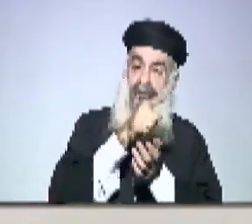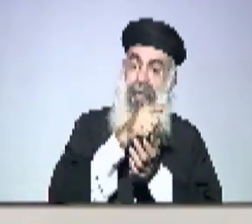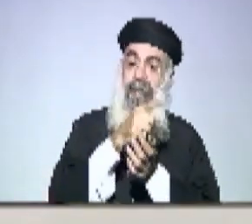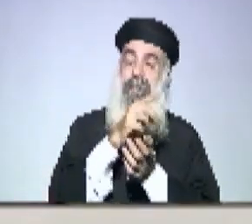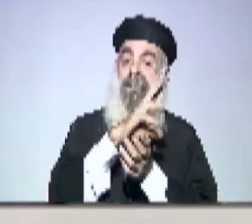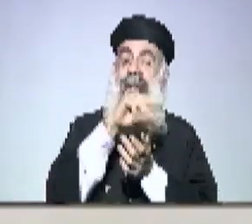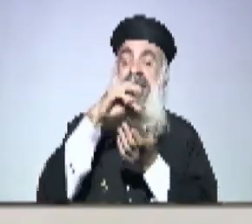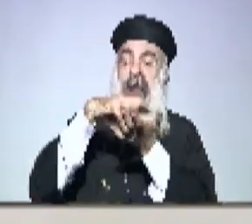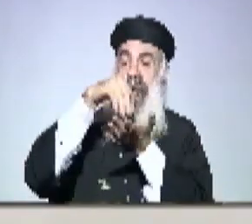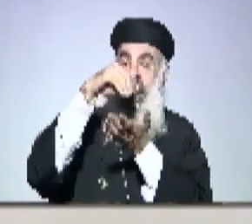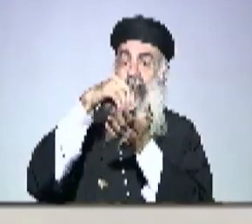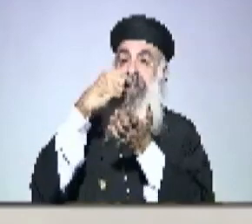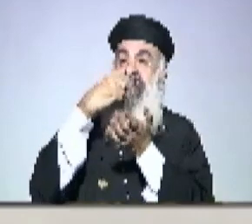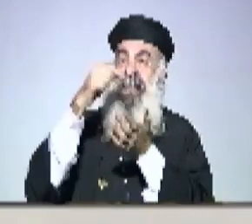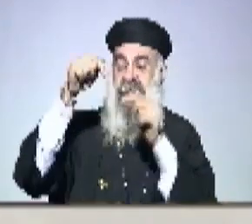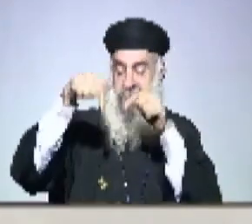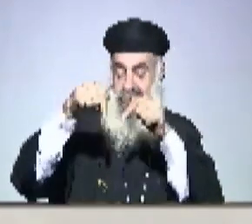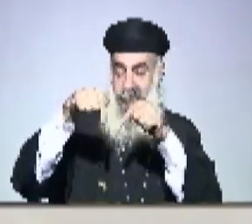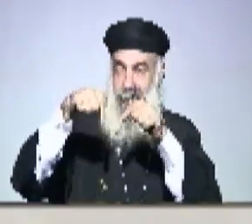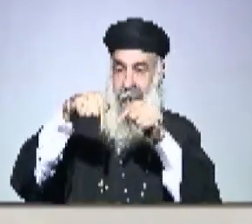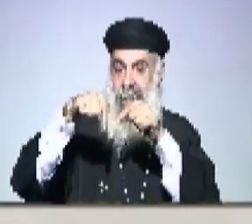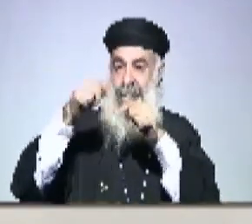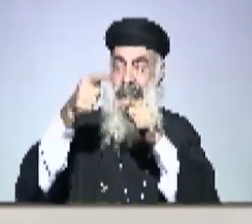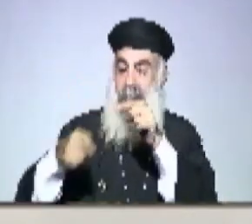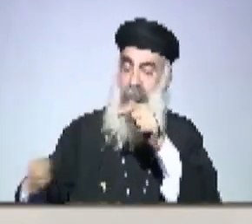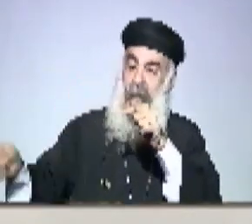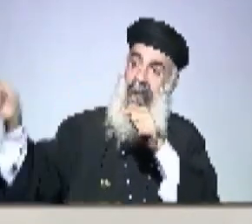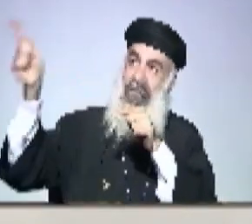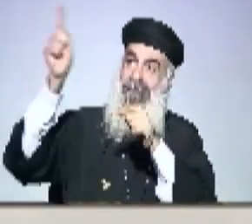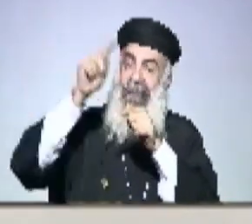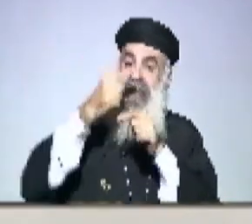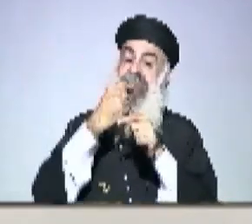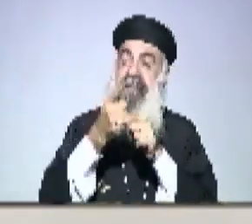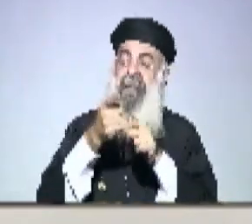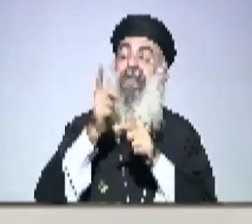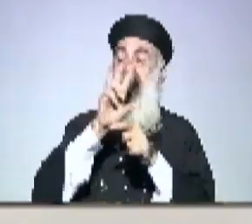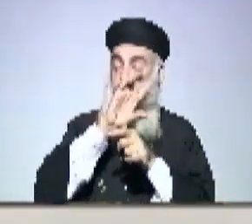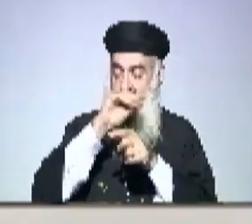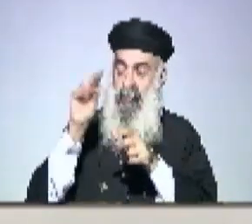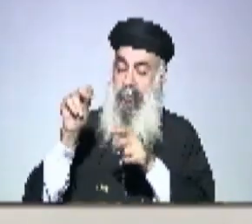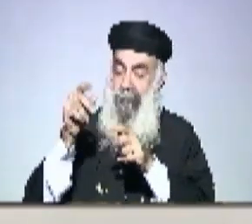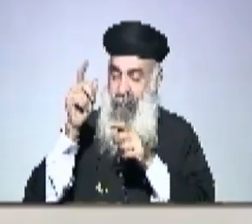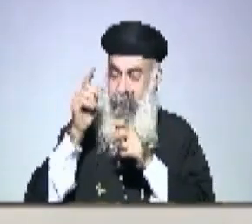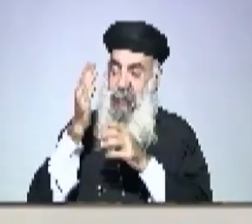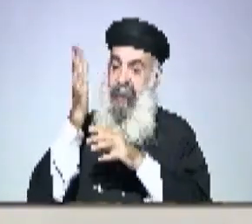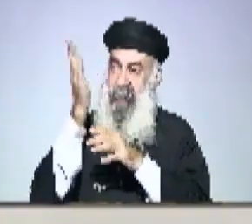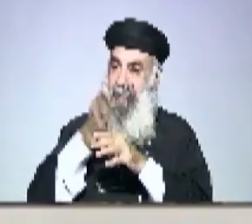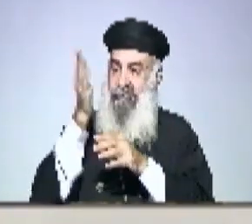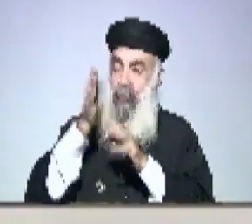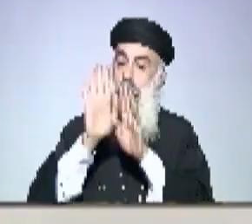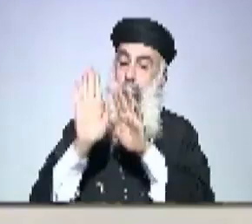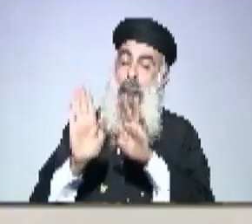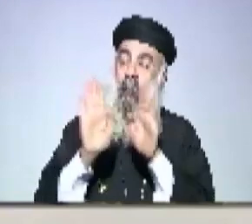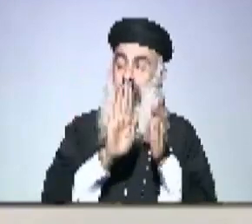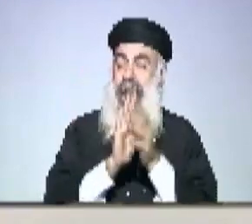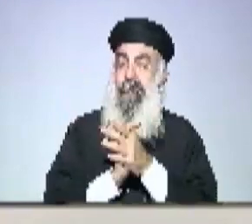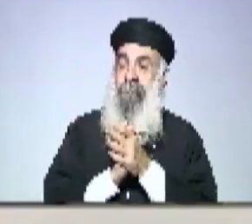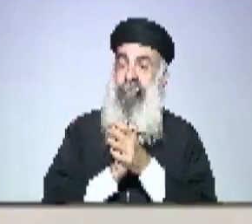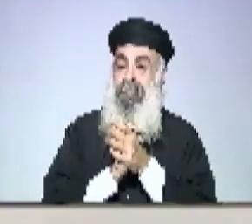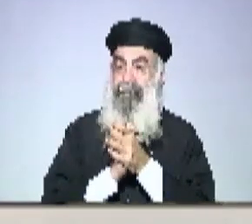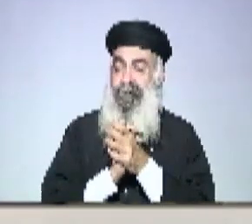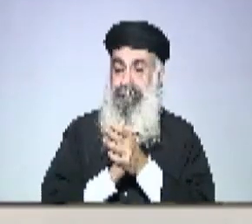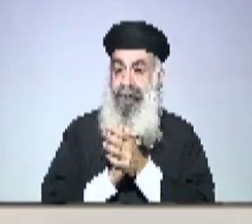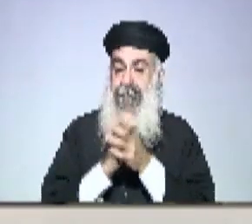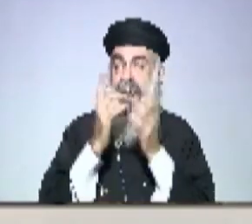بدايه سنه بتبدا يوم 23 نوفمبر ترف السنه وهنبقى برض في نفس التاريخ عشان كده